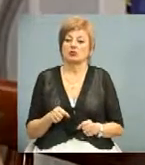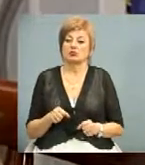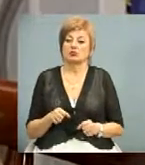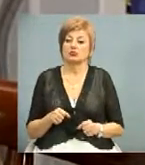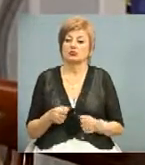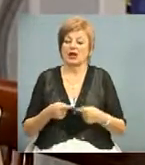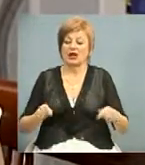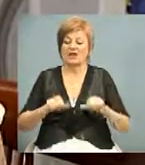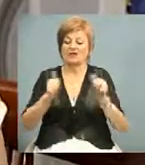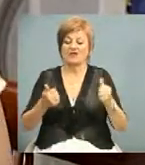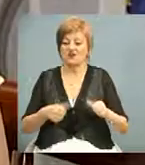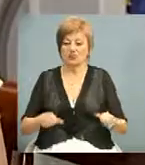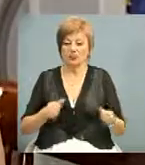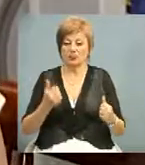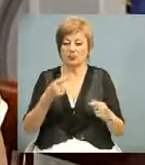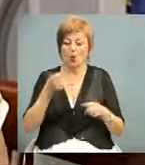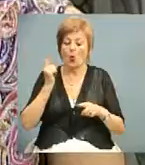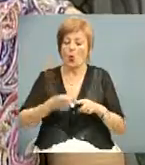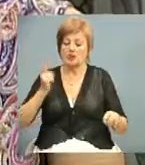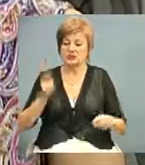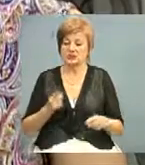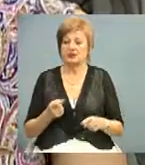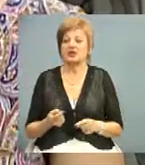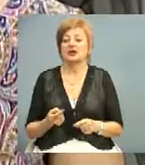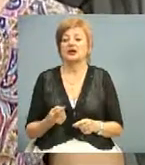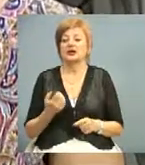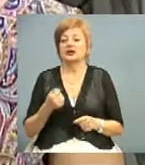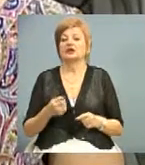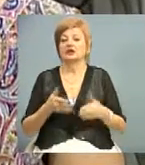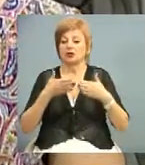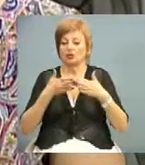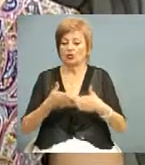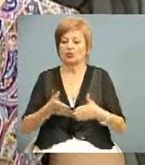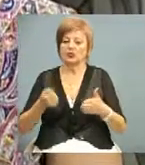різної форми, вони можуть бути острими. Так, і таким чином вони